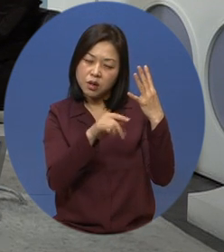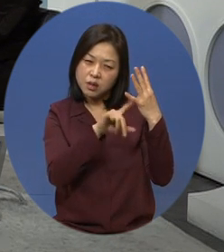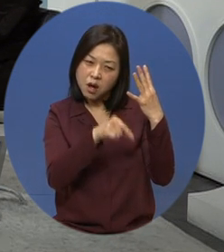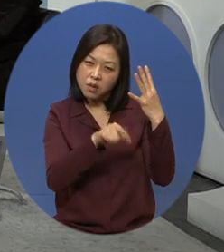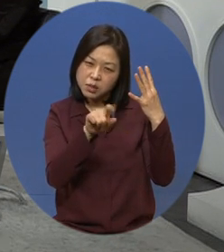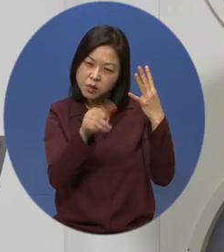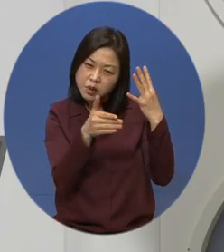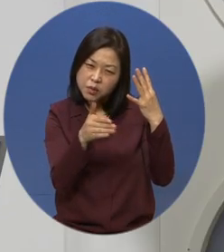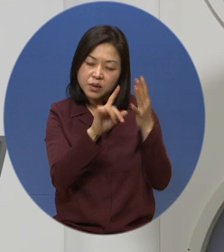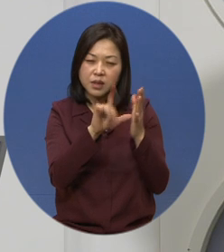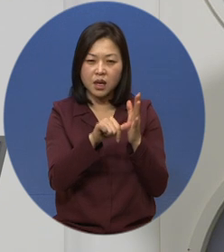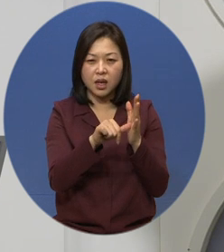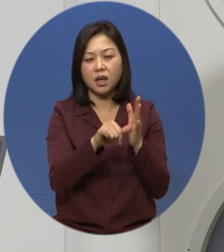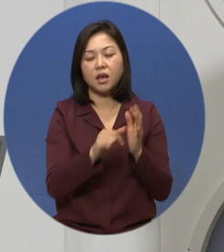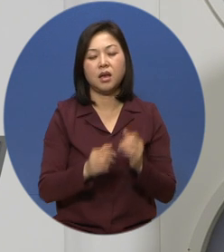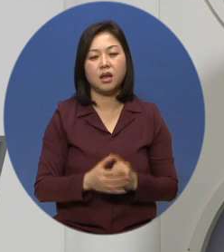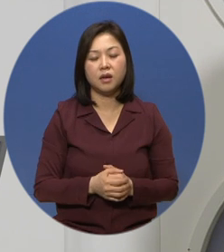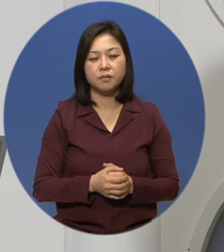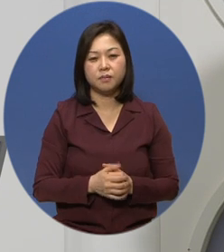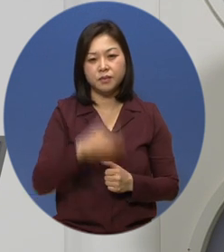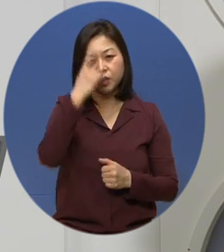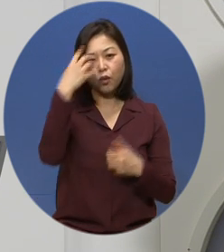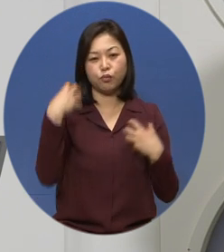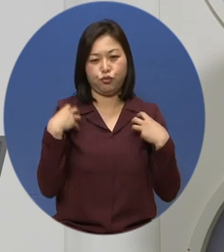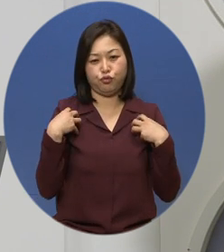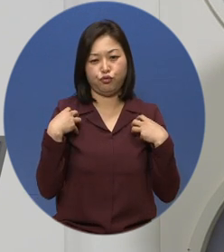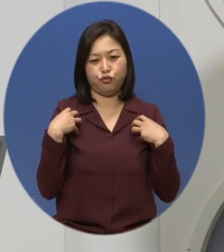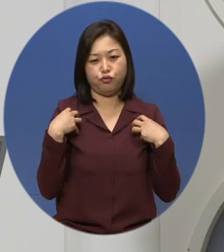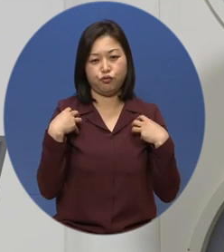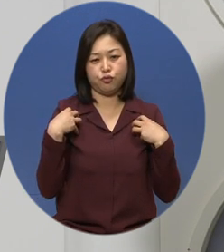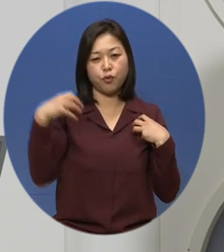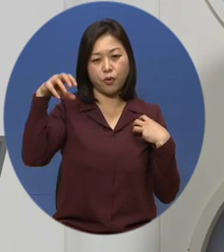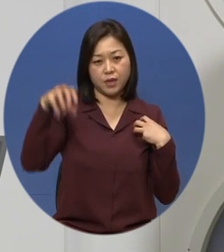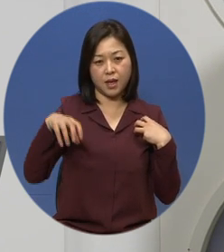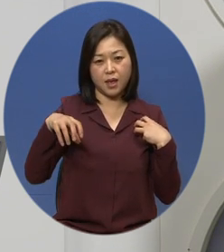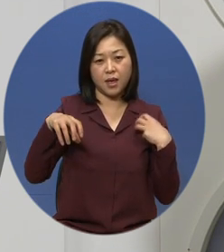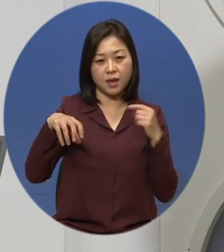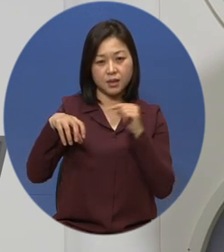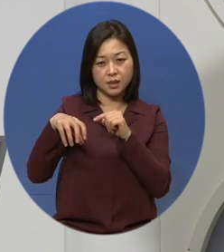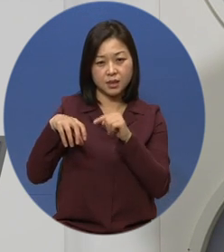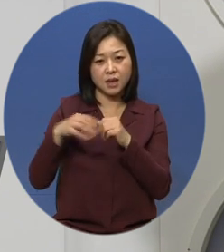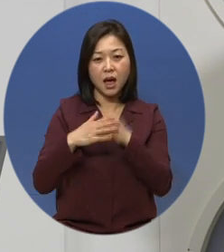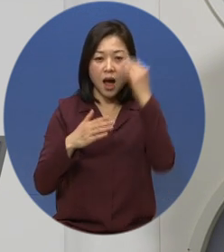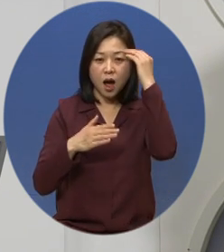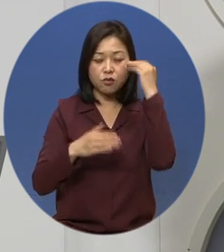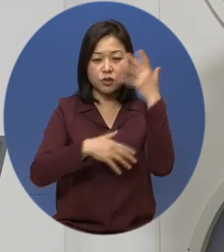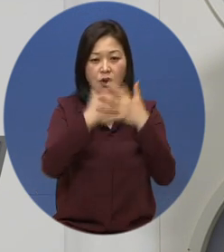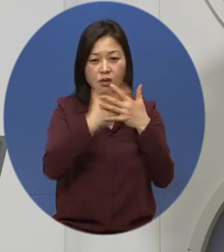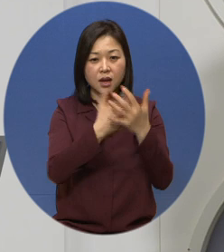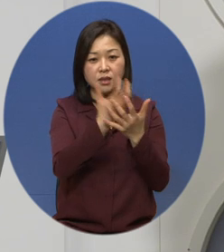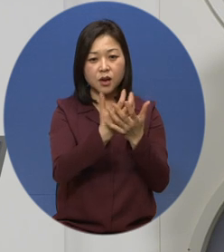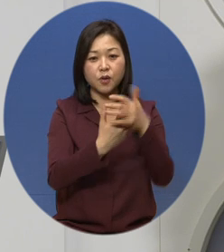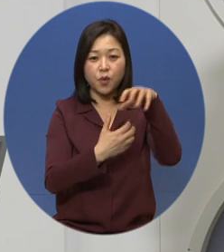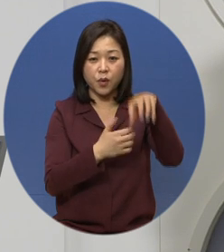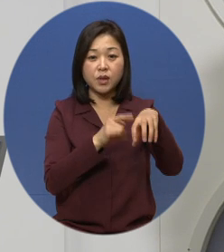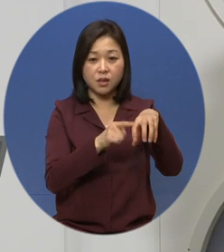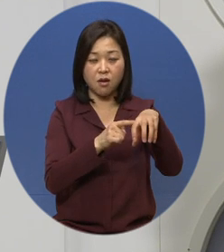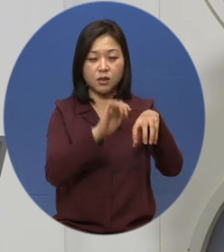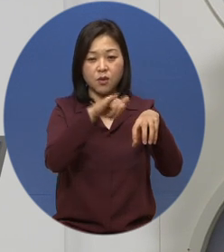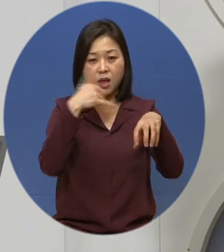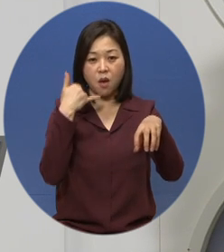아 예 정부기관이 유일한 정부기관인 한국영상자료원 에서 어